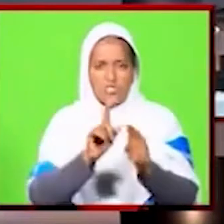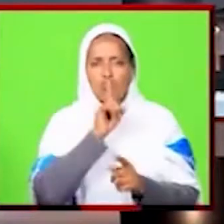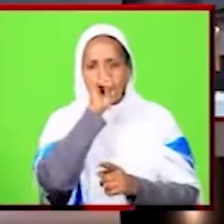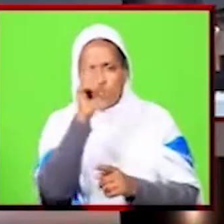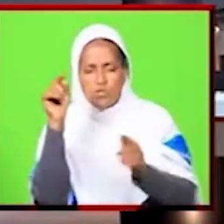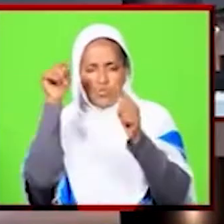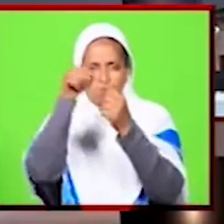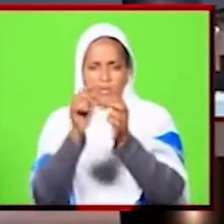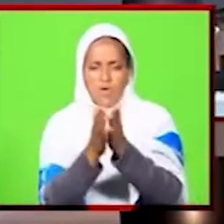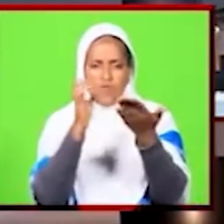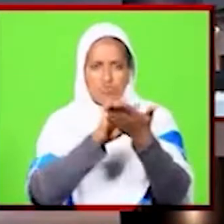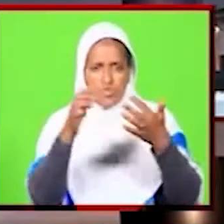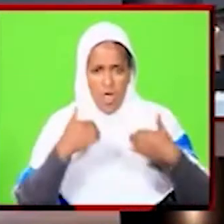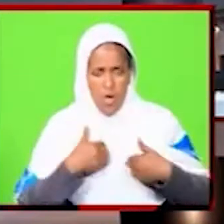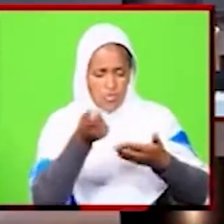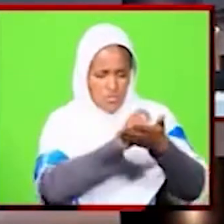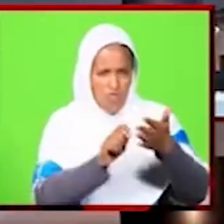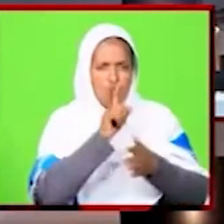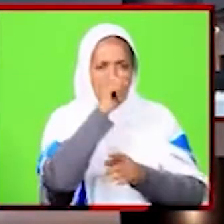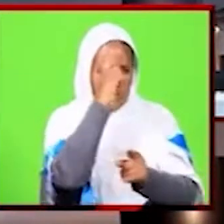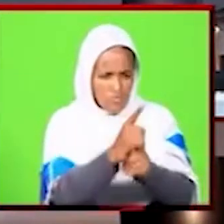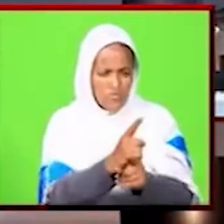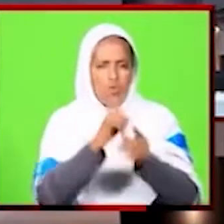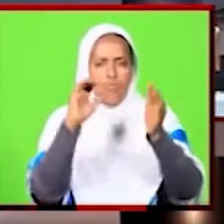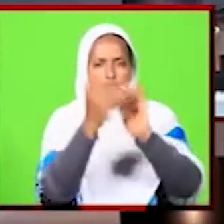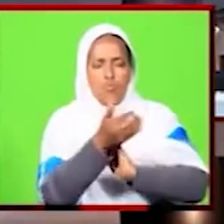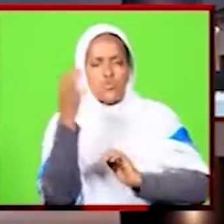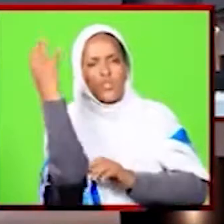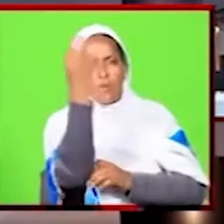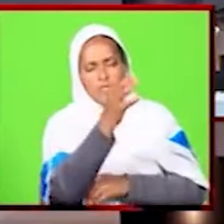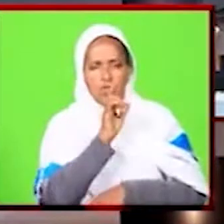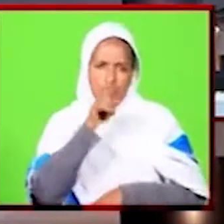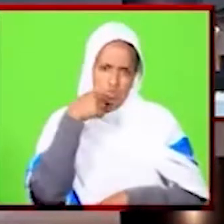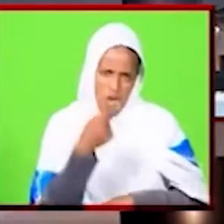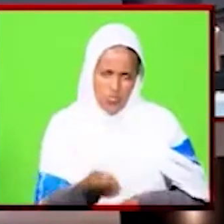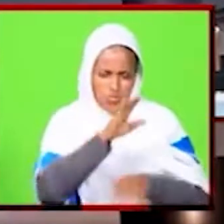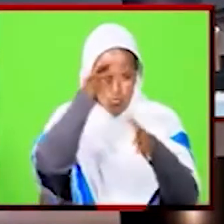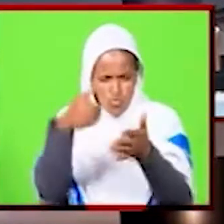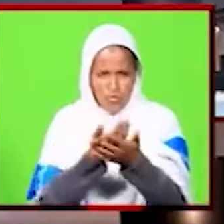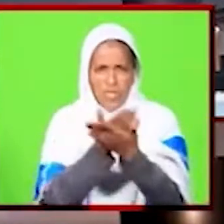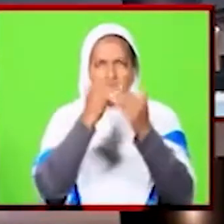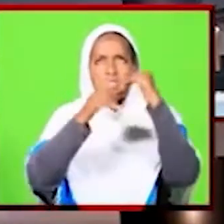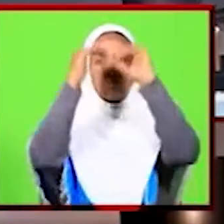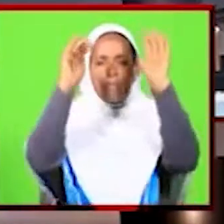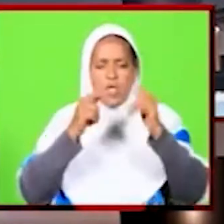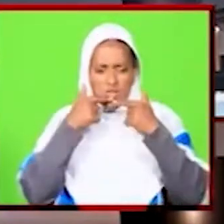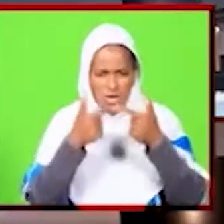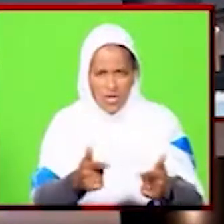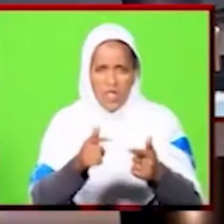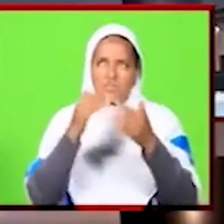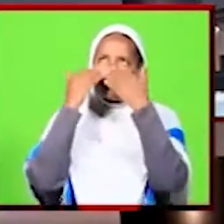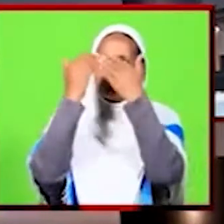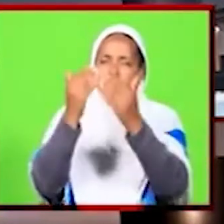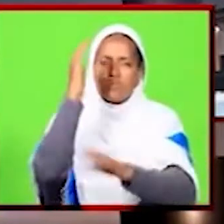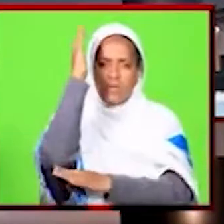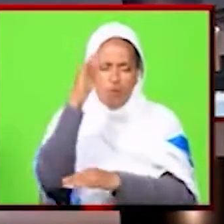በተደረጉ መጠን ወደዚህ እውነት በመጽሐፍ ቅዱስ ያለው የተጻፈው እውነት መሆኑን እየመሰከሩ ነው ያሉት። ሁሉ ነገር